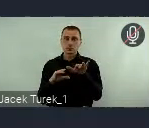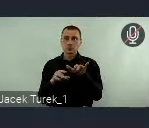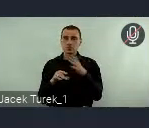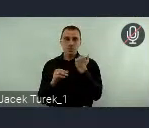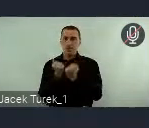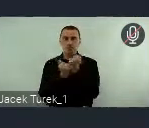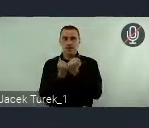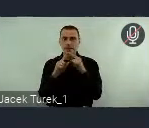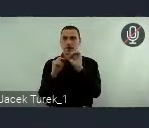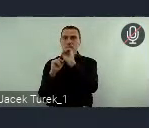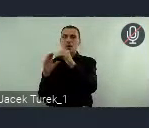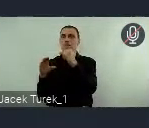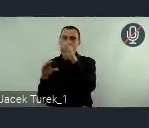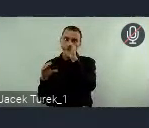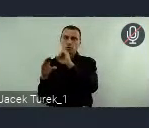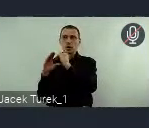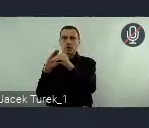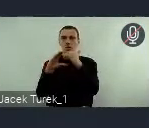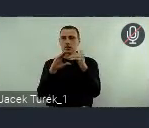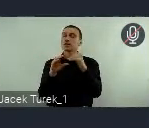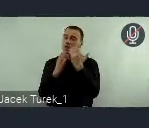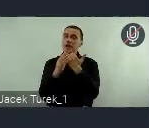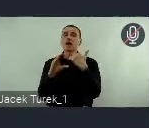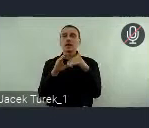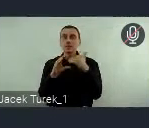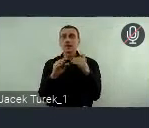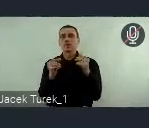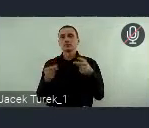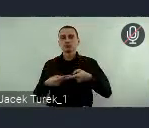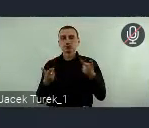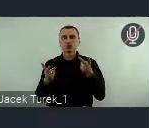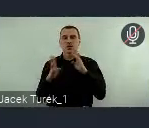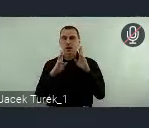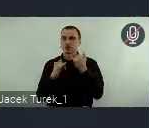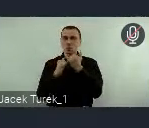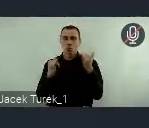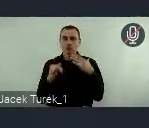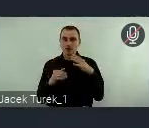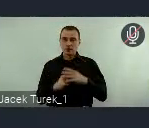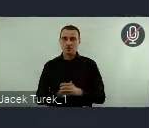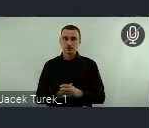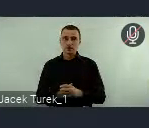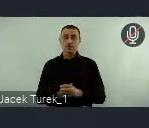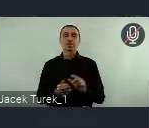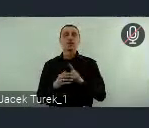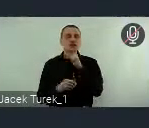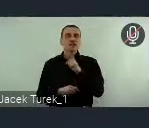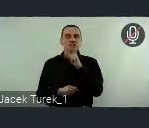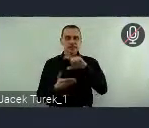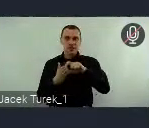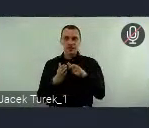w zasadzie zadbajmy o to by informacja cyfrowa była dostępna cyfrową świetlica wiejska to jest dobry przykład